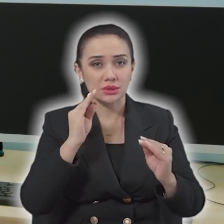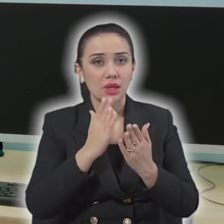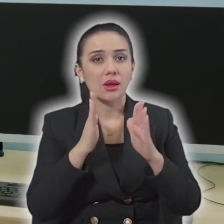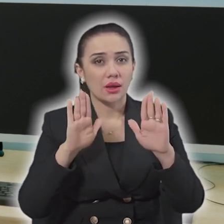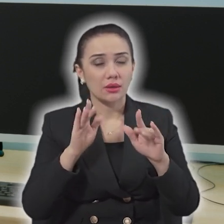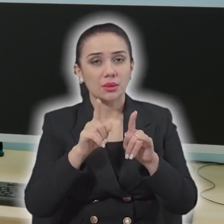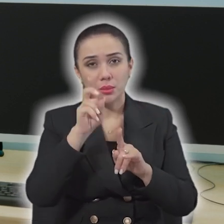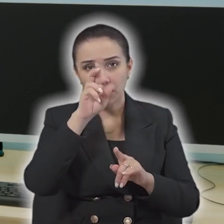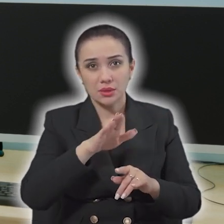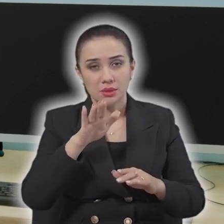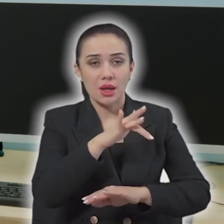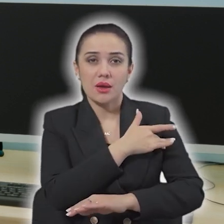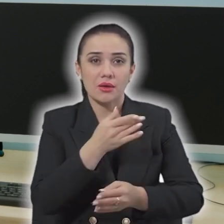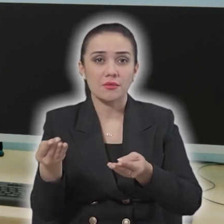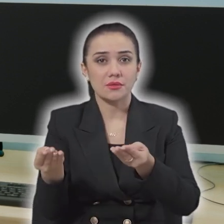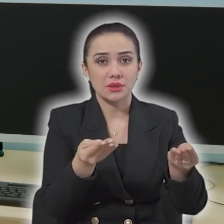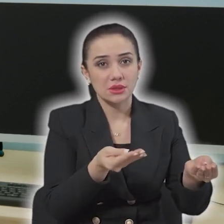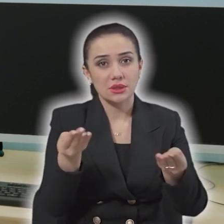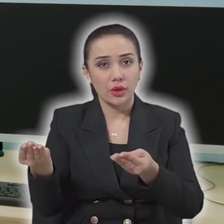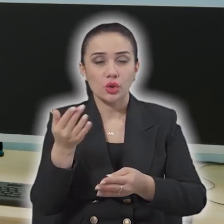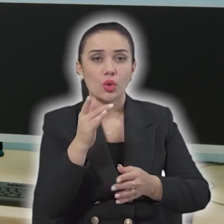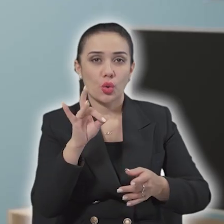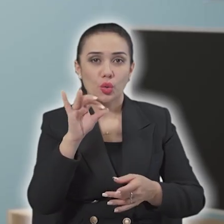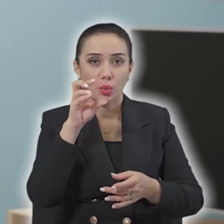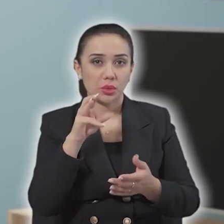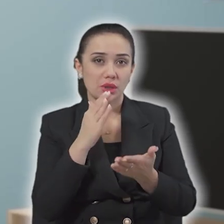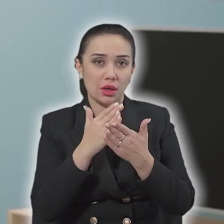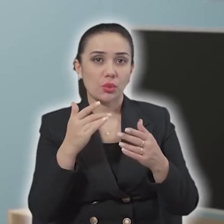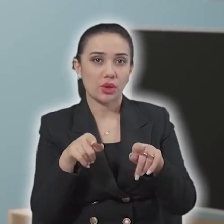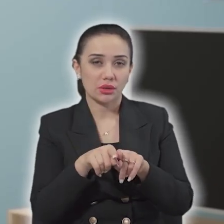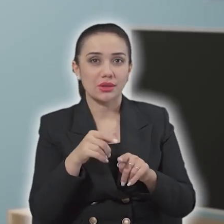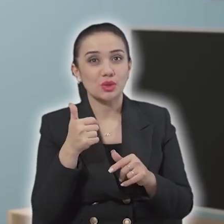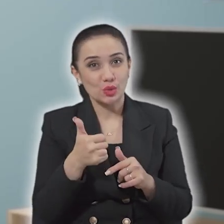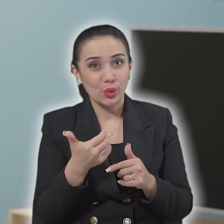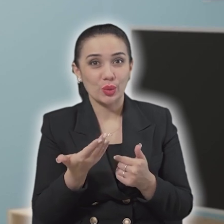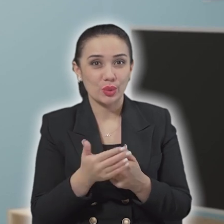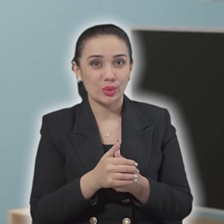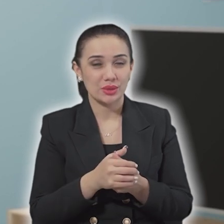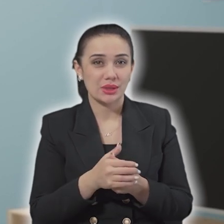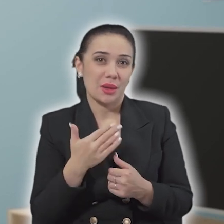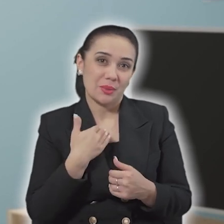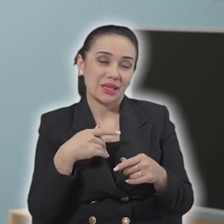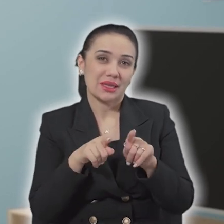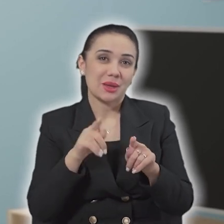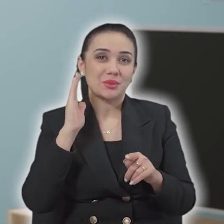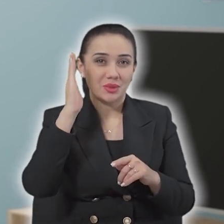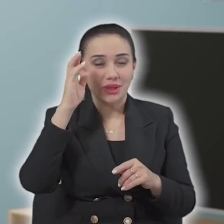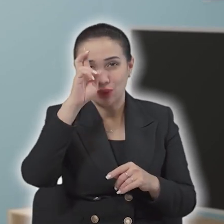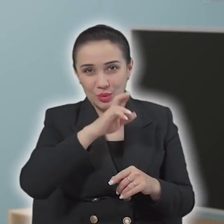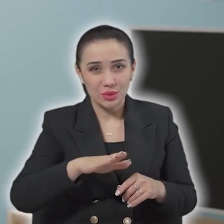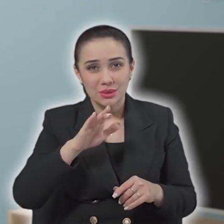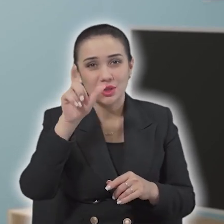robotlashtirilayapti. Hattoki ba'zi davlatlarda ofitsiant robotlar bor ekan. Yo'g'e? Zo'rku. Men ham